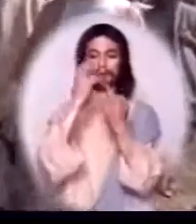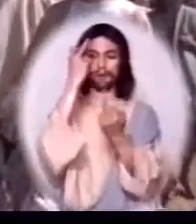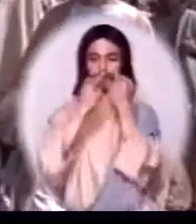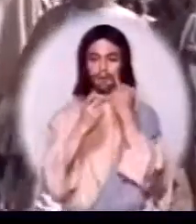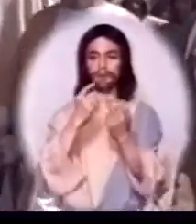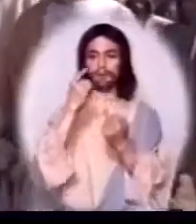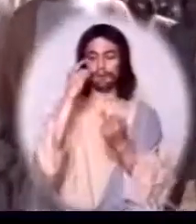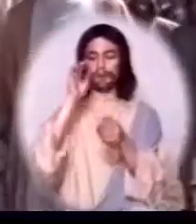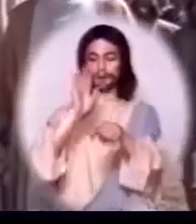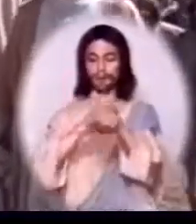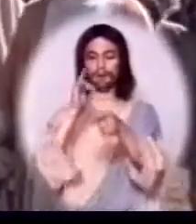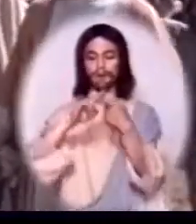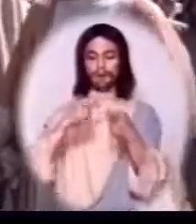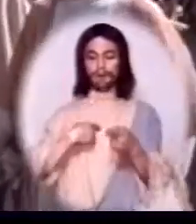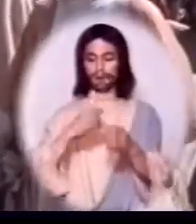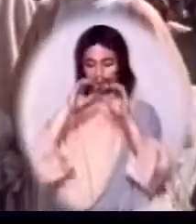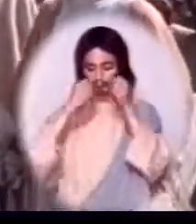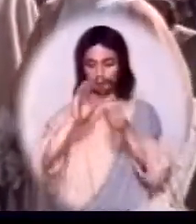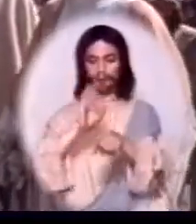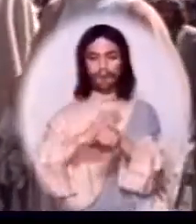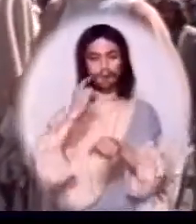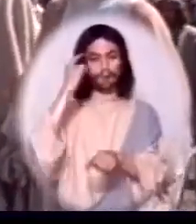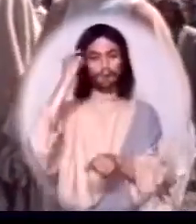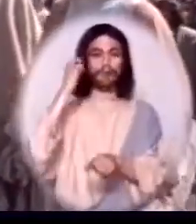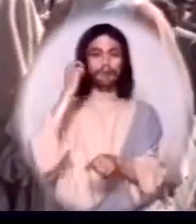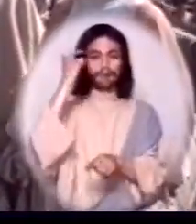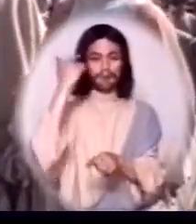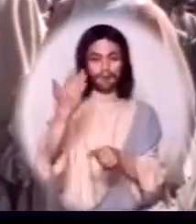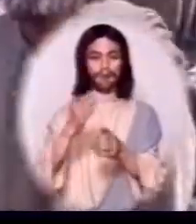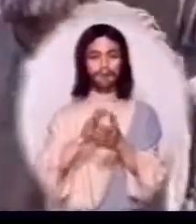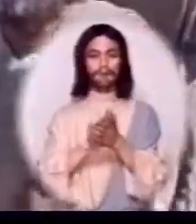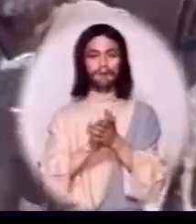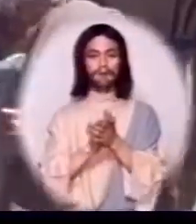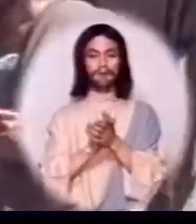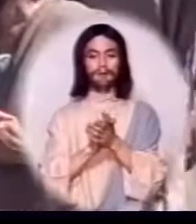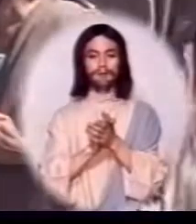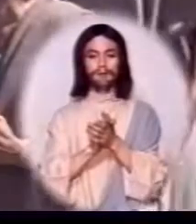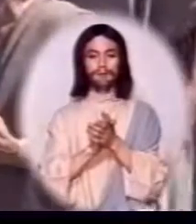어찌하여 형제의 눈 속에는 티는 보고 자기 눈 속에 들뻔은 깨닫지 못하느냐?